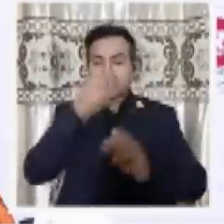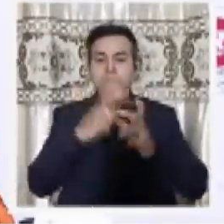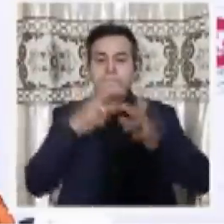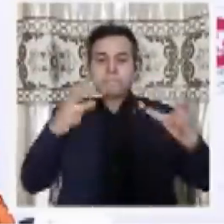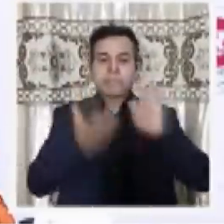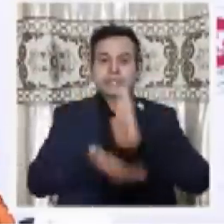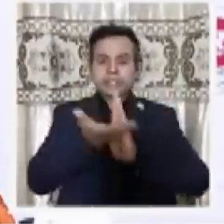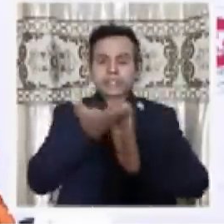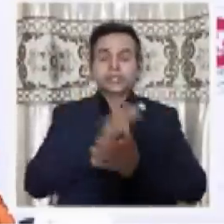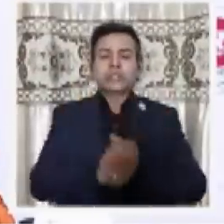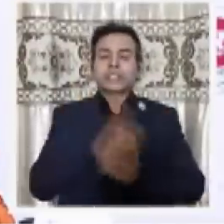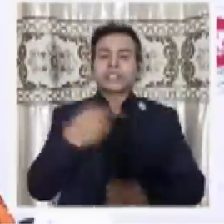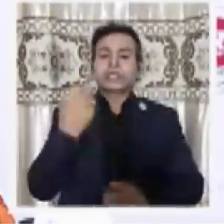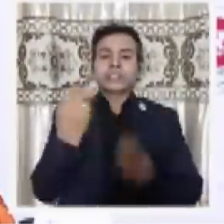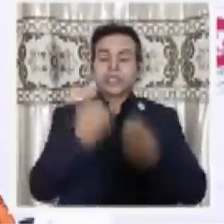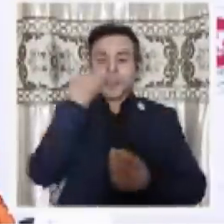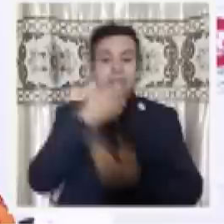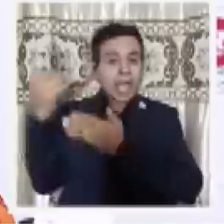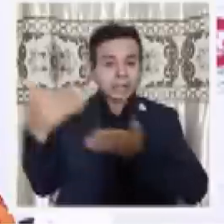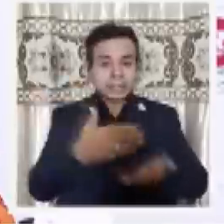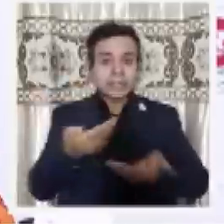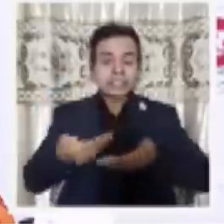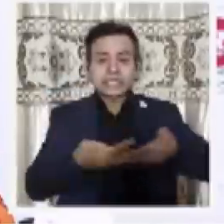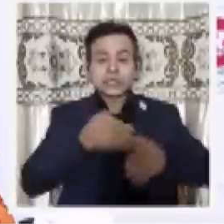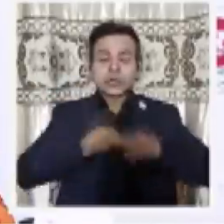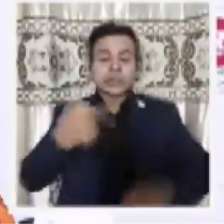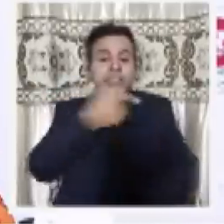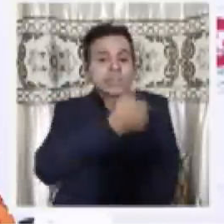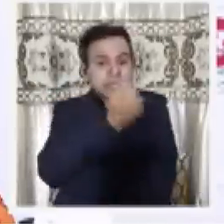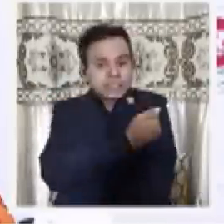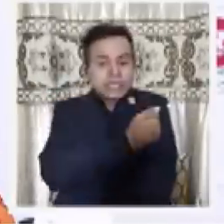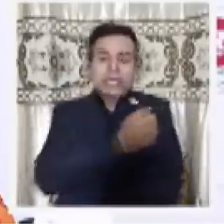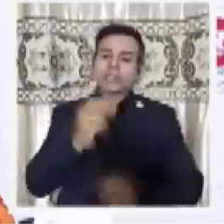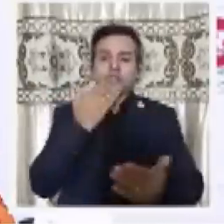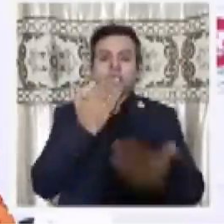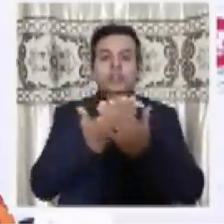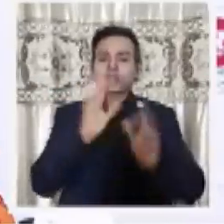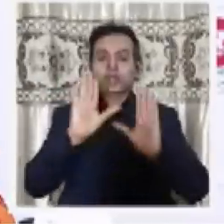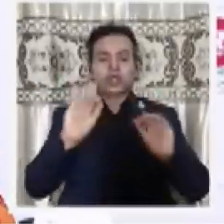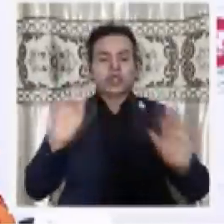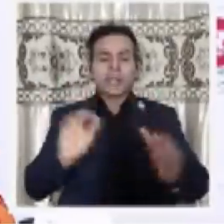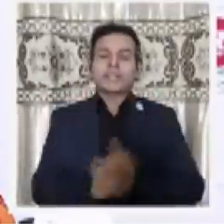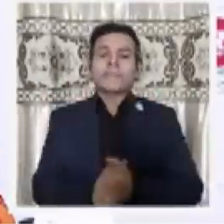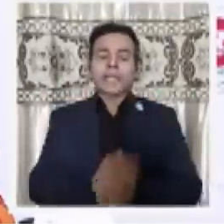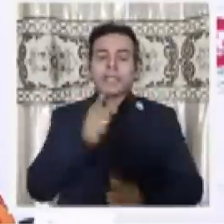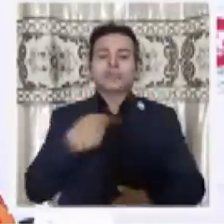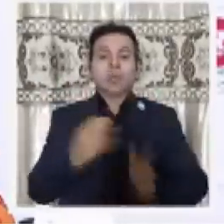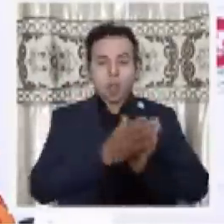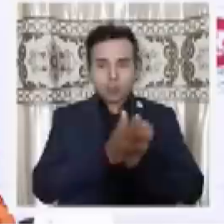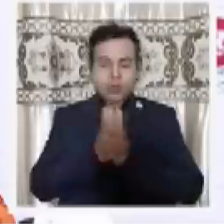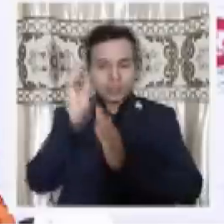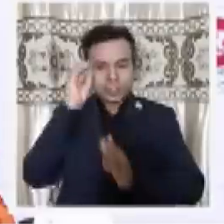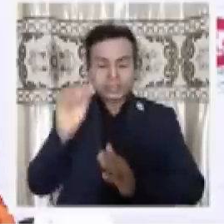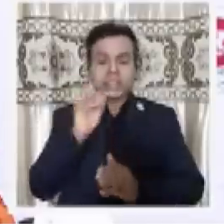রয়েছে। ফলে টিকাদান কেন্দ্রগুলিতে সেবাগ্রহীতাদের উপস্থিতি উল্লেখযোগ্য হারে বৃদ্ধি পেয়েছে। এজন্য জনগণকে ধন্যবাদ